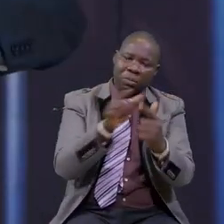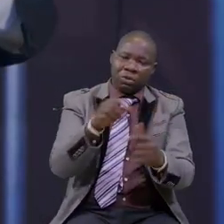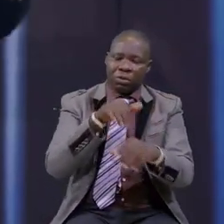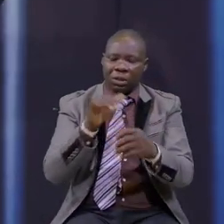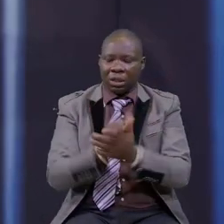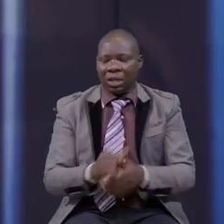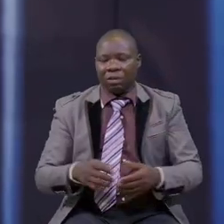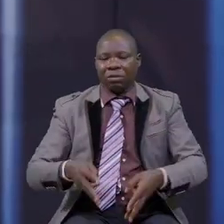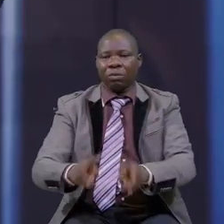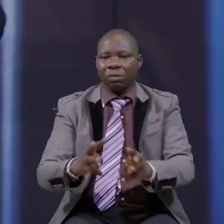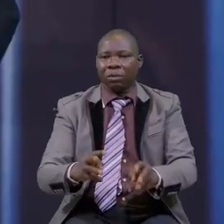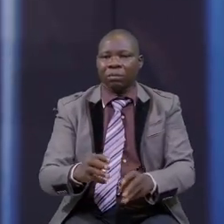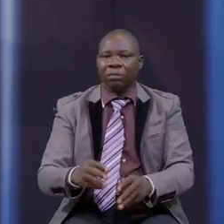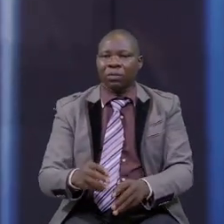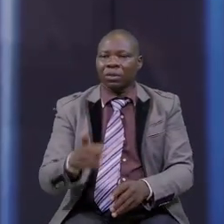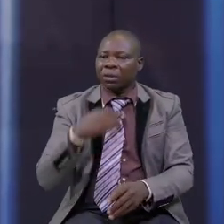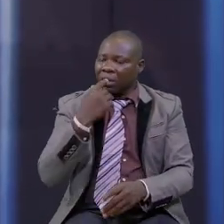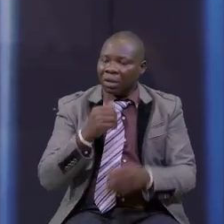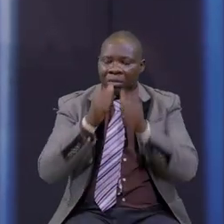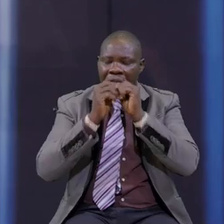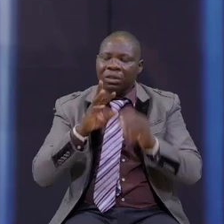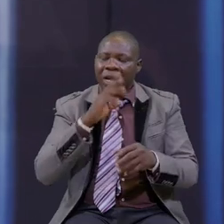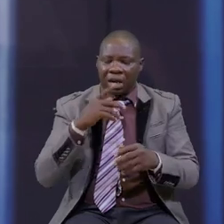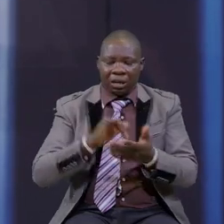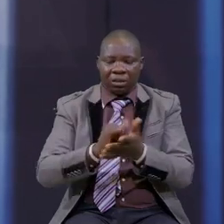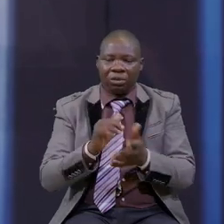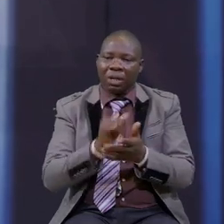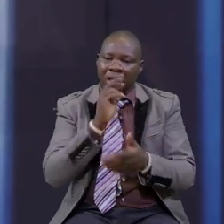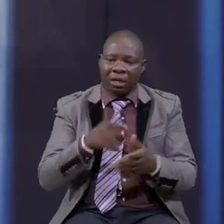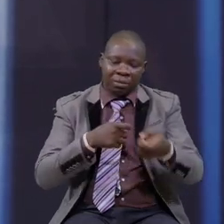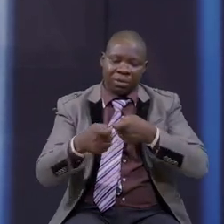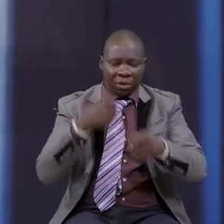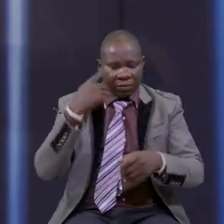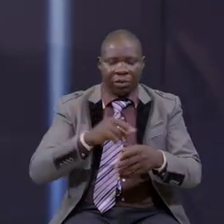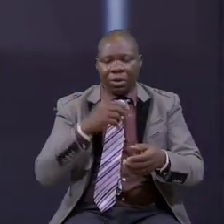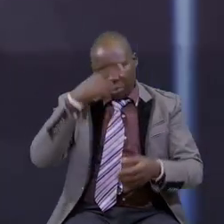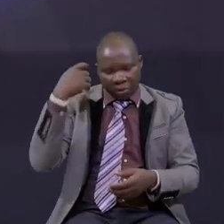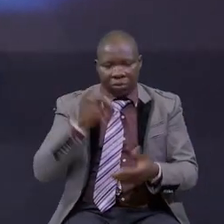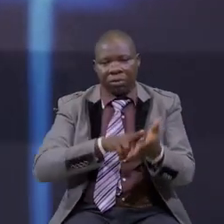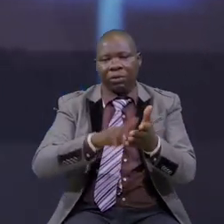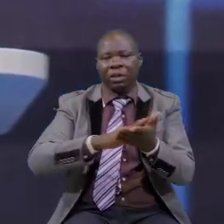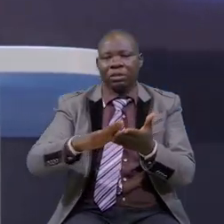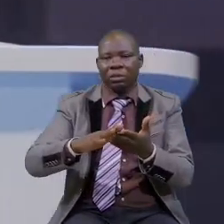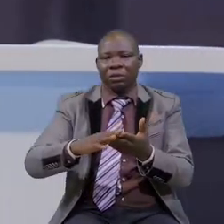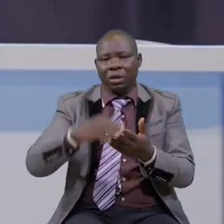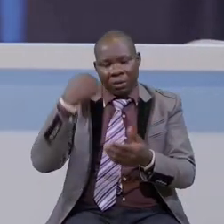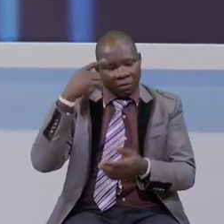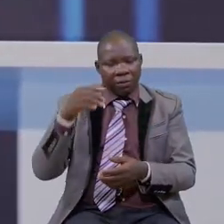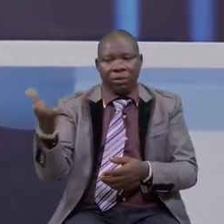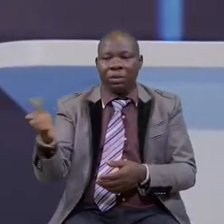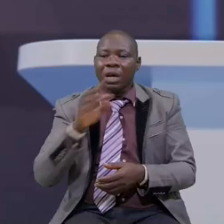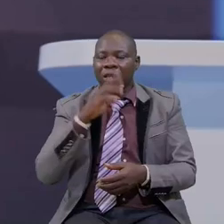pas heureux ceux qui sont persécutés pour la justice. Car le royaume de Dieu est à eux. C'est ceux-là